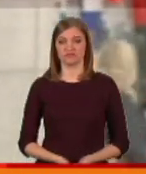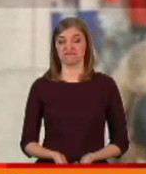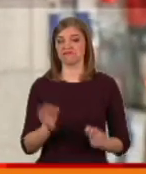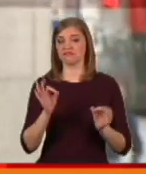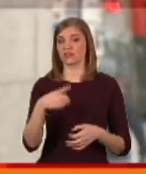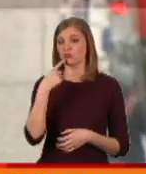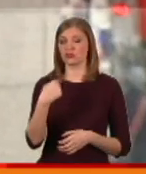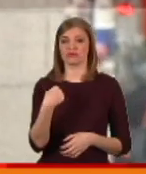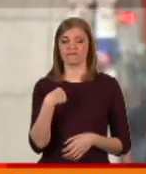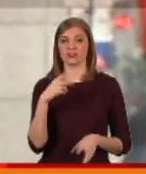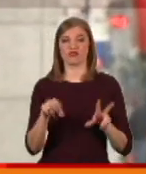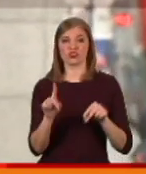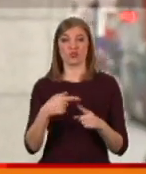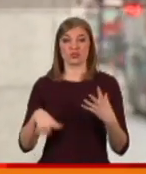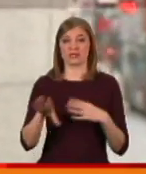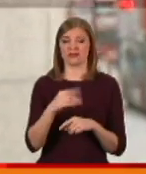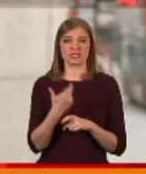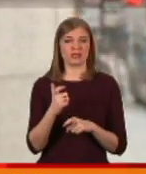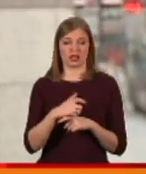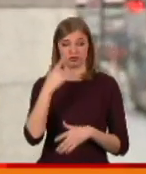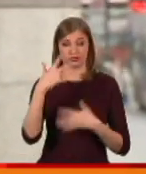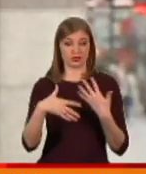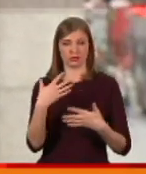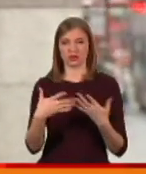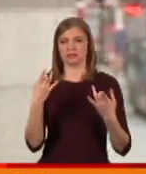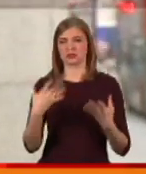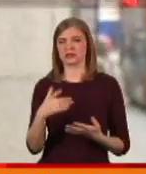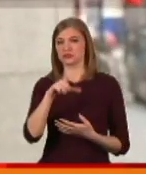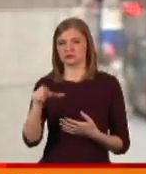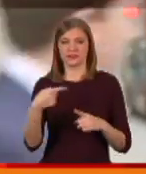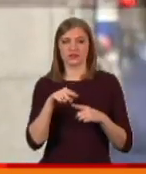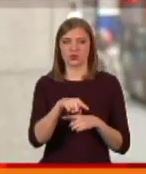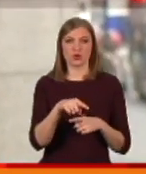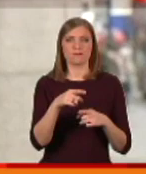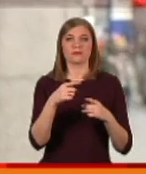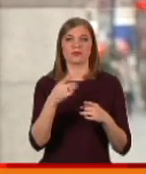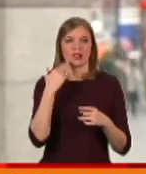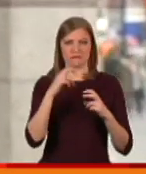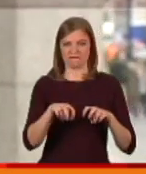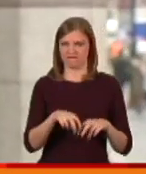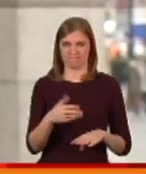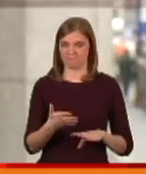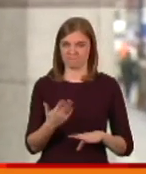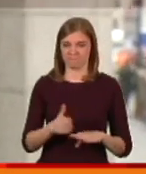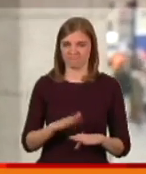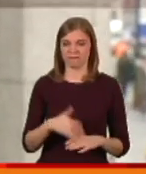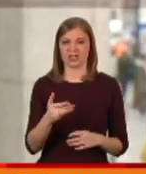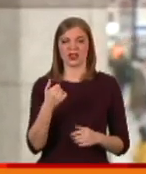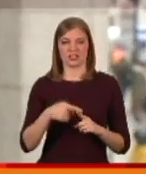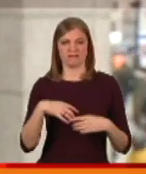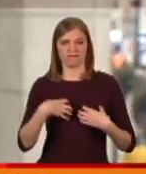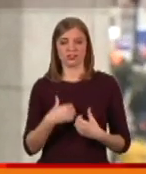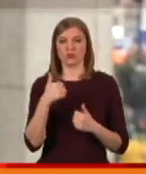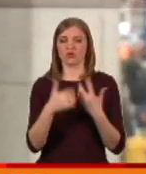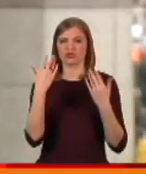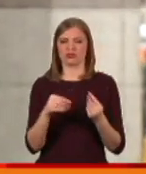Правду кажучи, я вважаю, що все це надто заплутано. Пересічній людині в цьому так просто не розібратись, і це засмучує. Кожен день